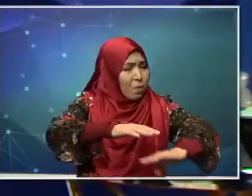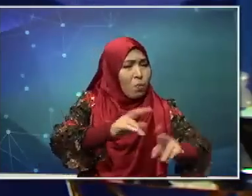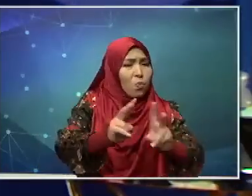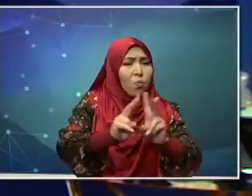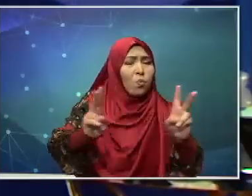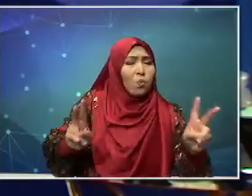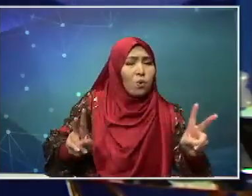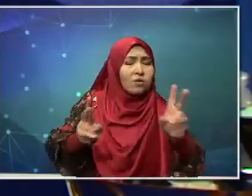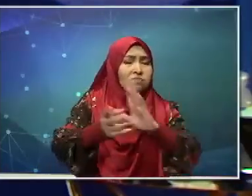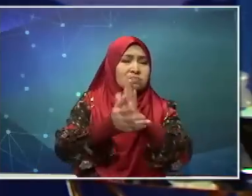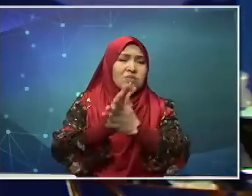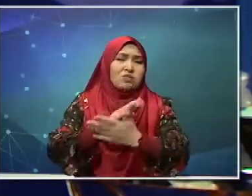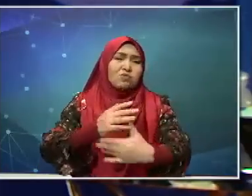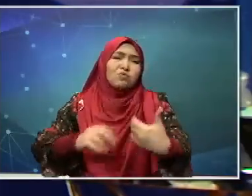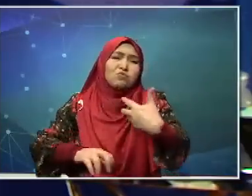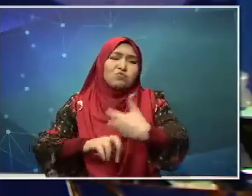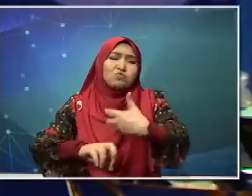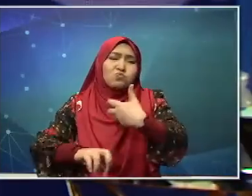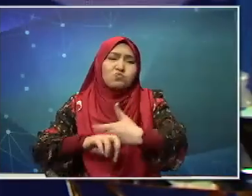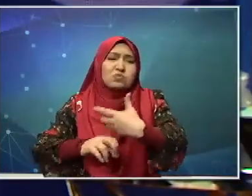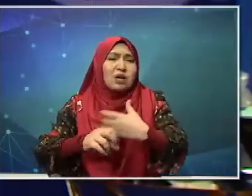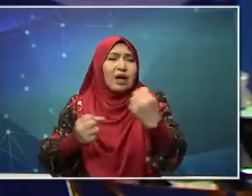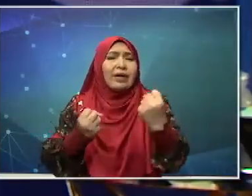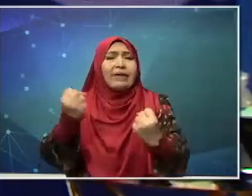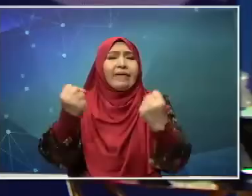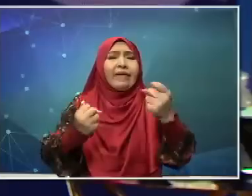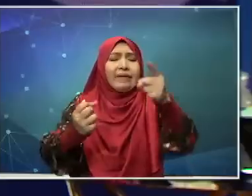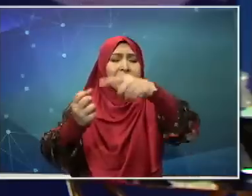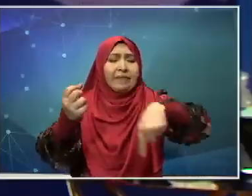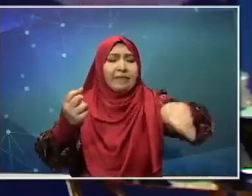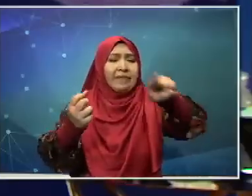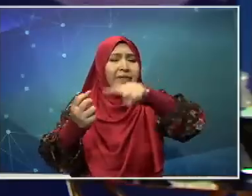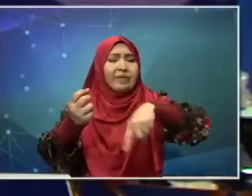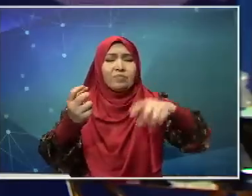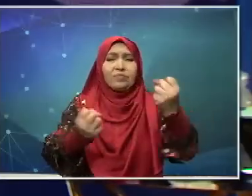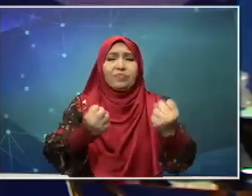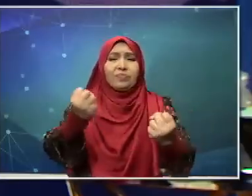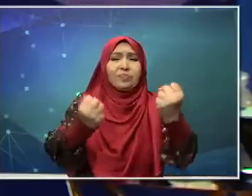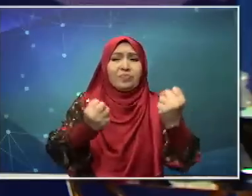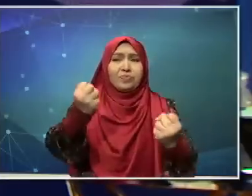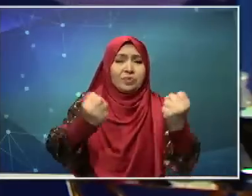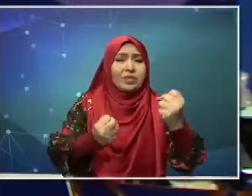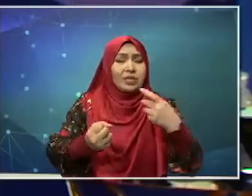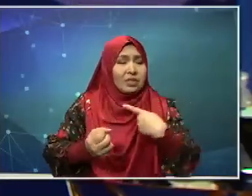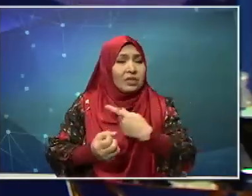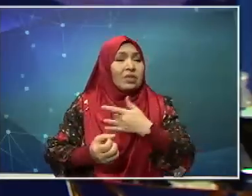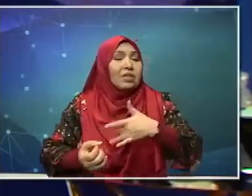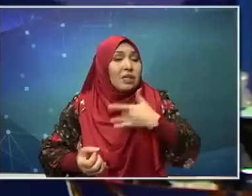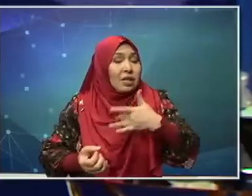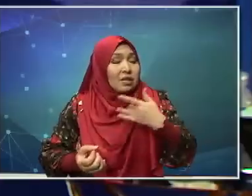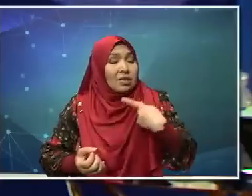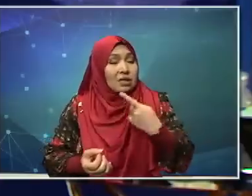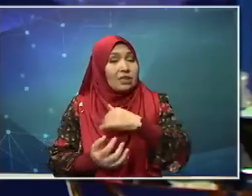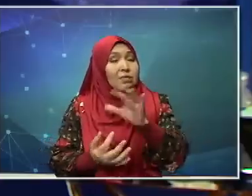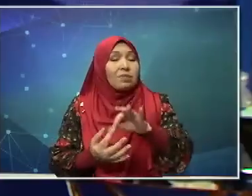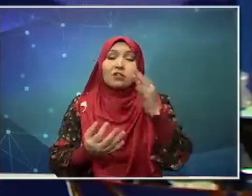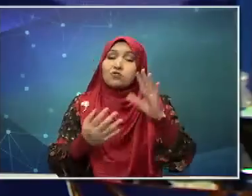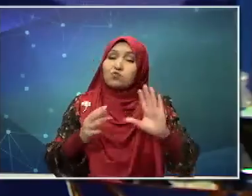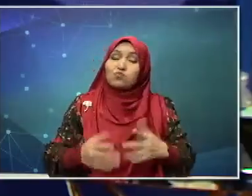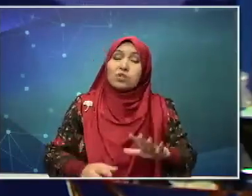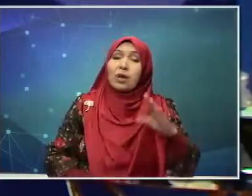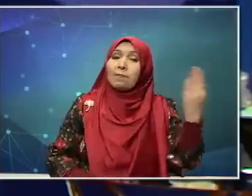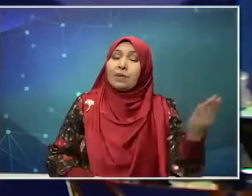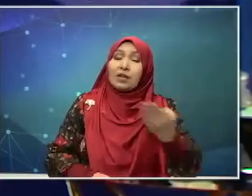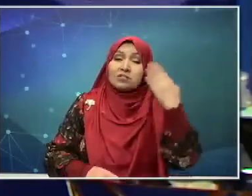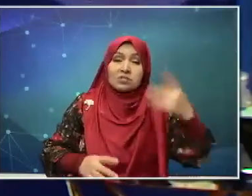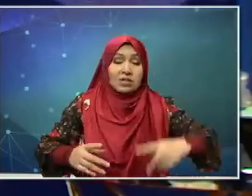seiring gemuk bukannya kali ini kita katakan bahwa ini udah biasa sebelahku memang